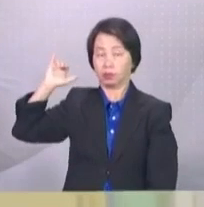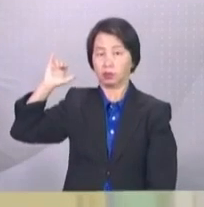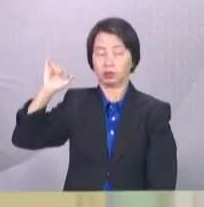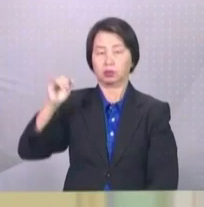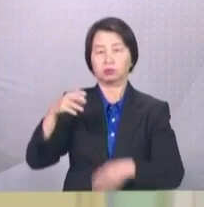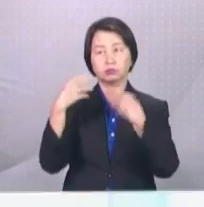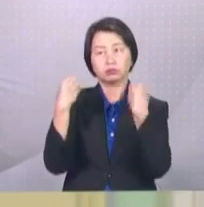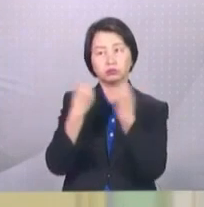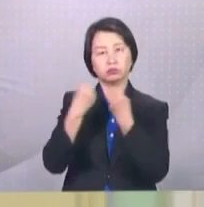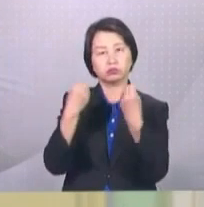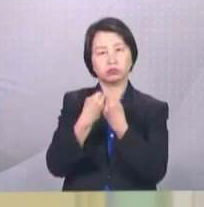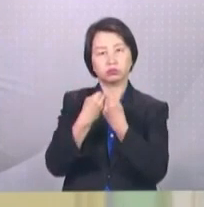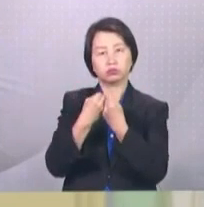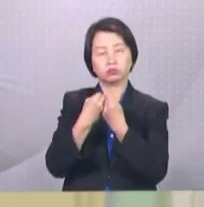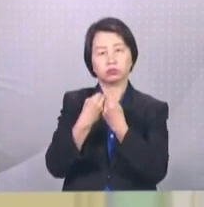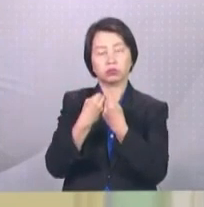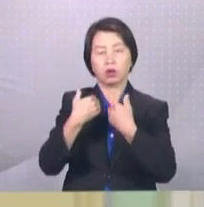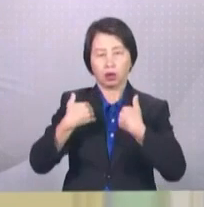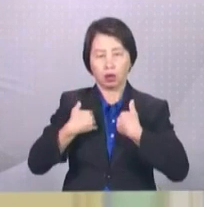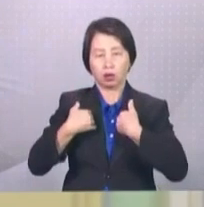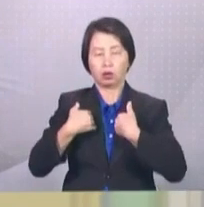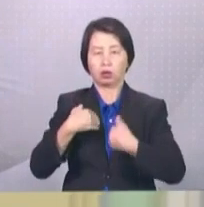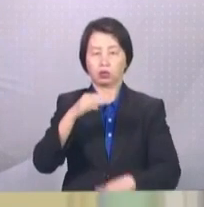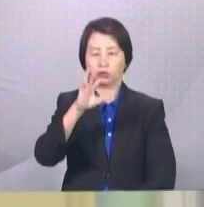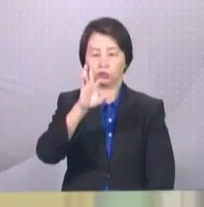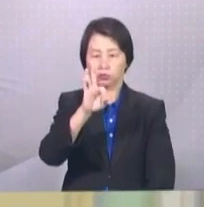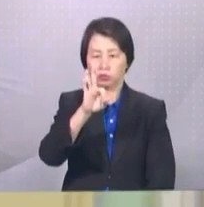kadar tekan ini adalah 9700